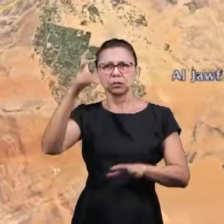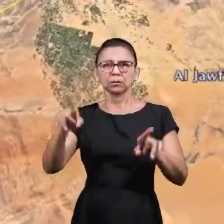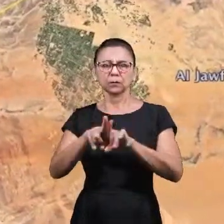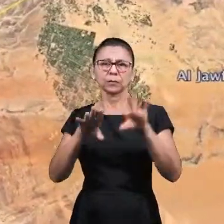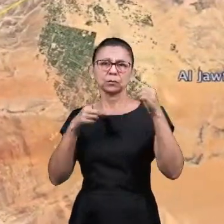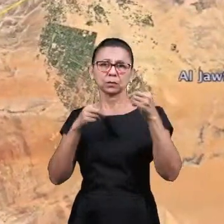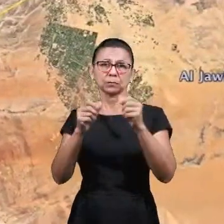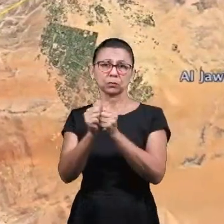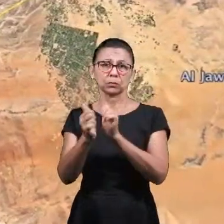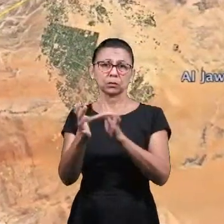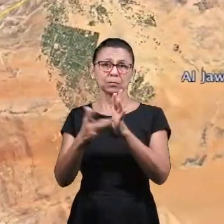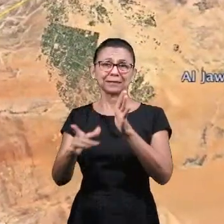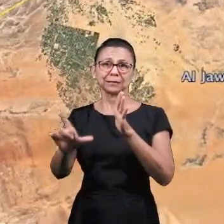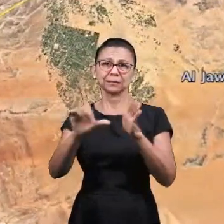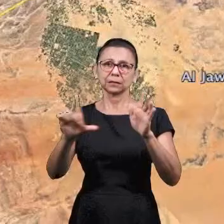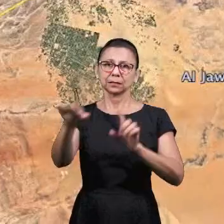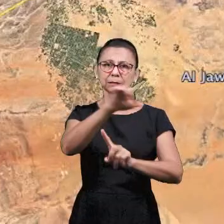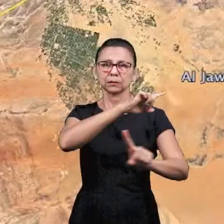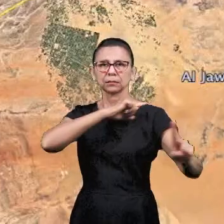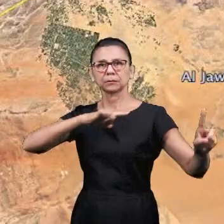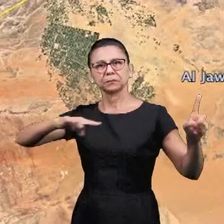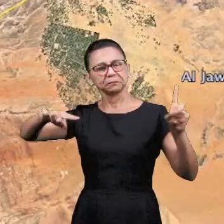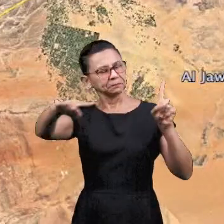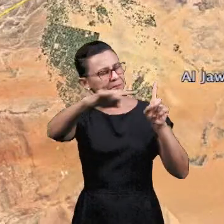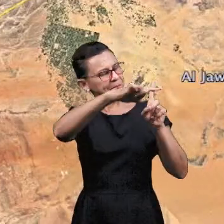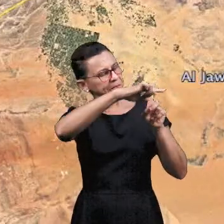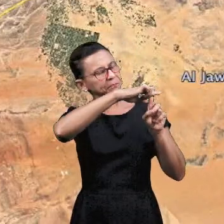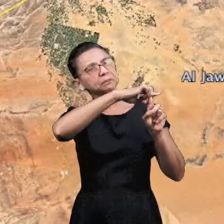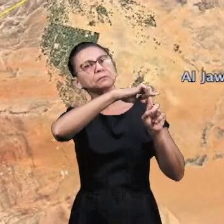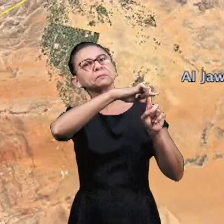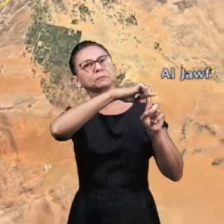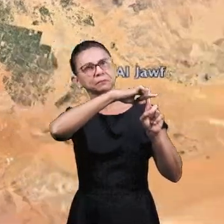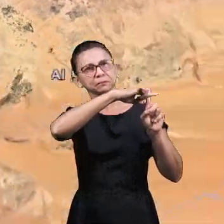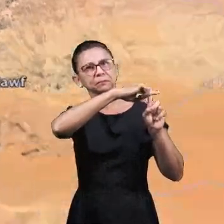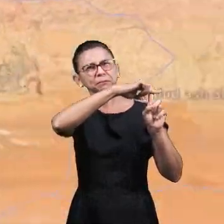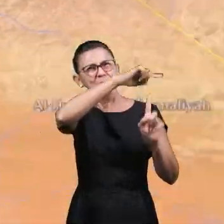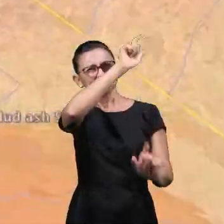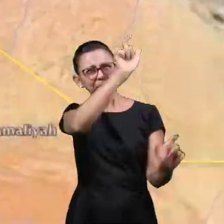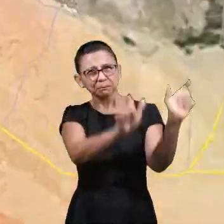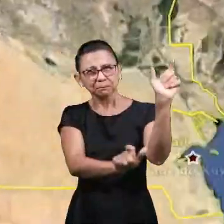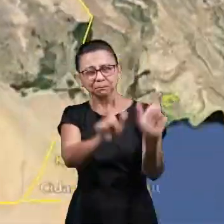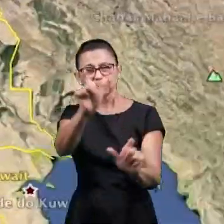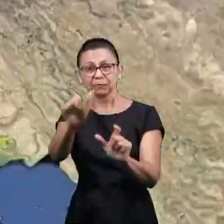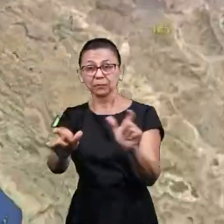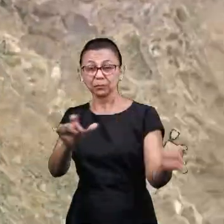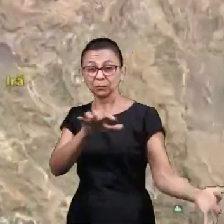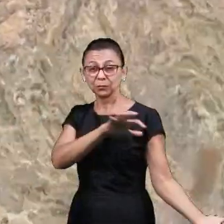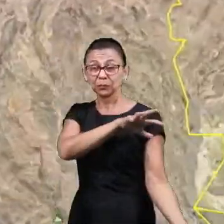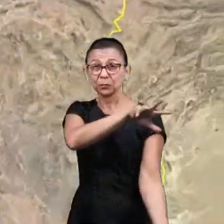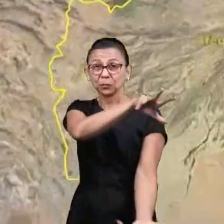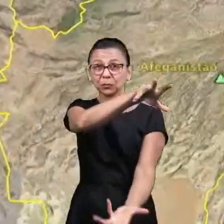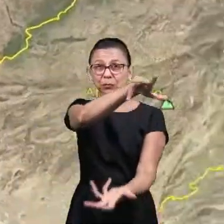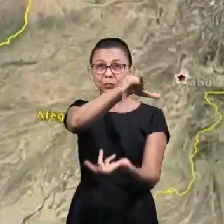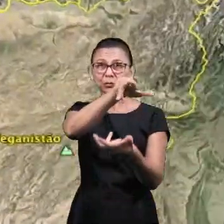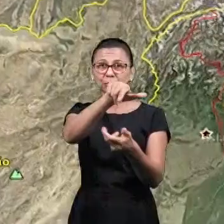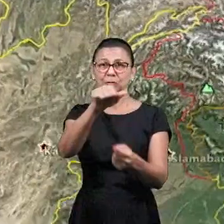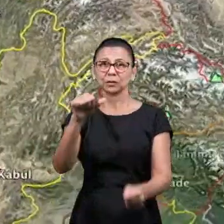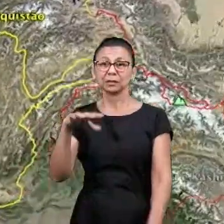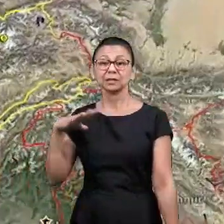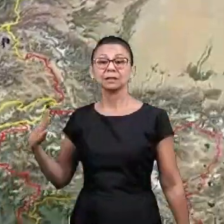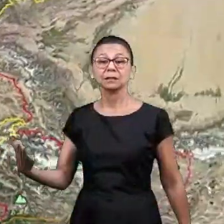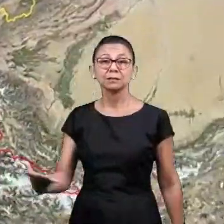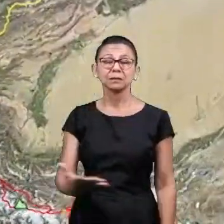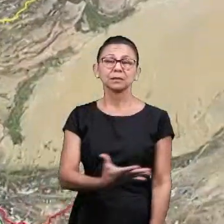à la veille de sa mort à la croix du Calvaire. Les personnes de toutes les parties du monde sont touchées